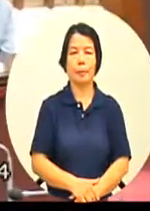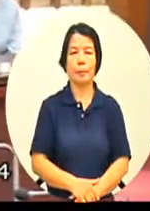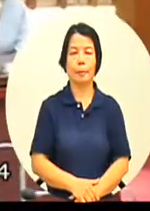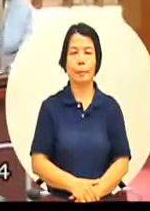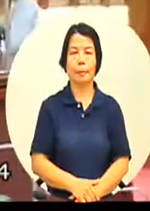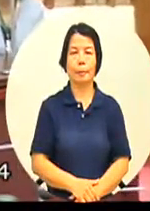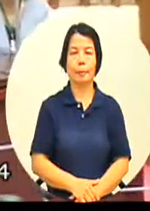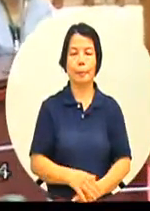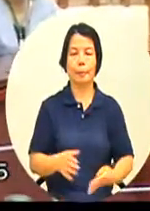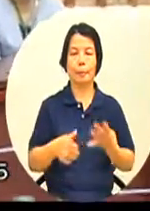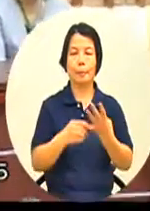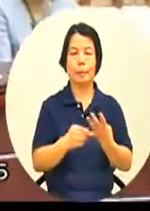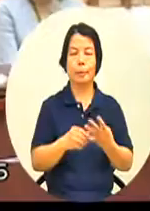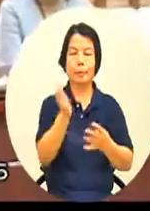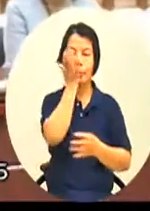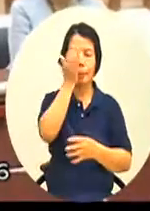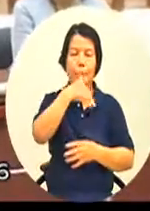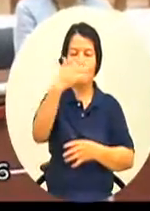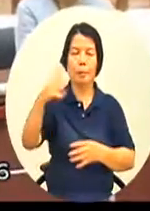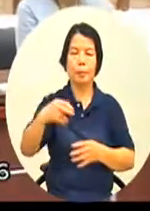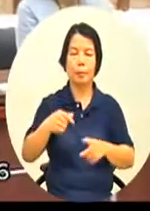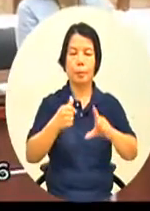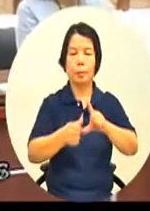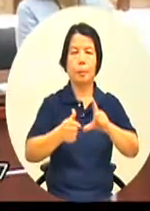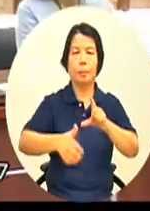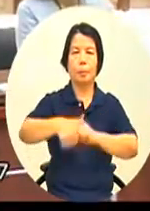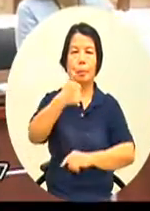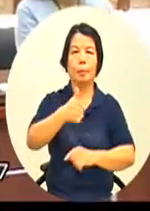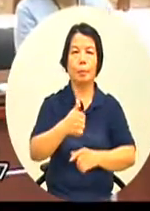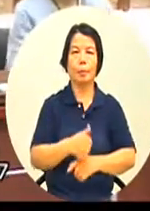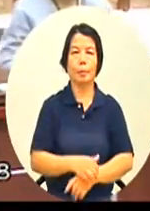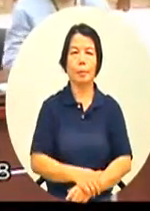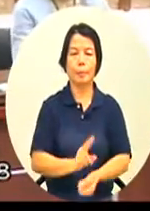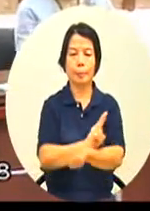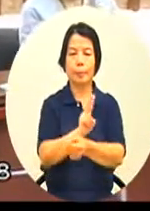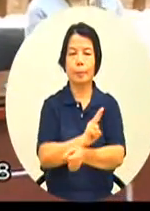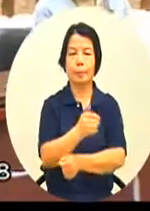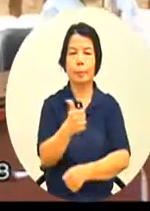第四位是我们的冈山区区长林文琪林区长。